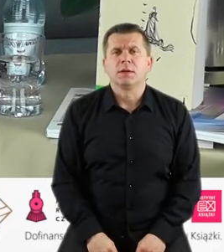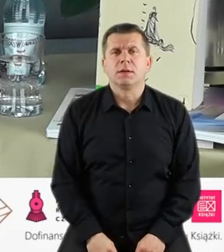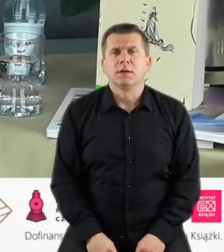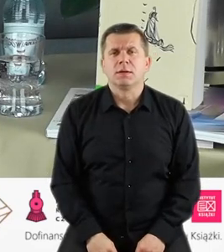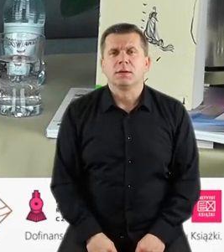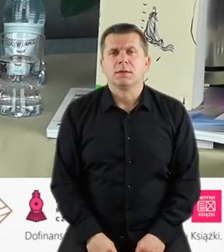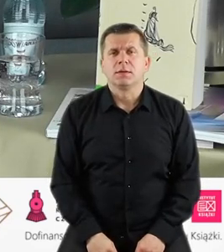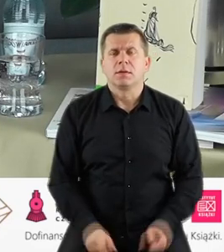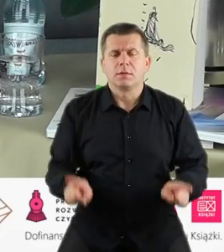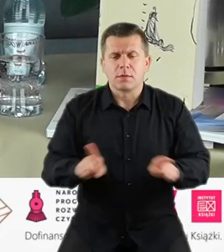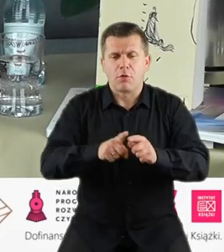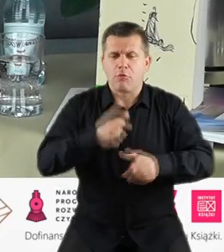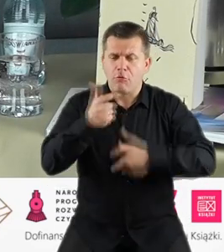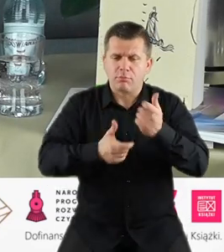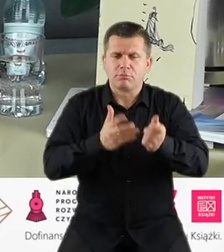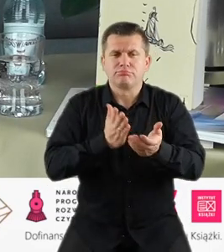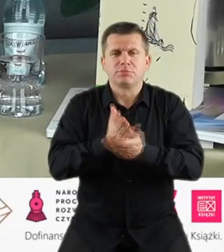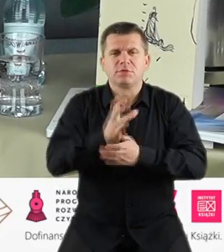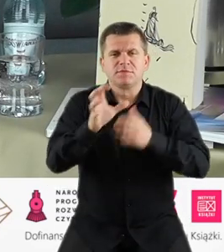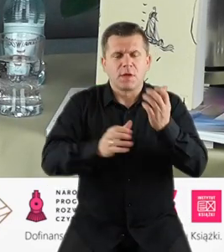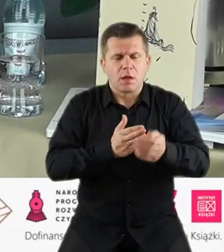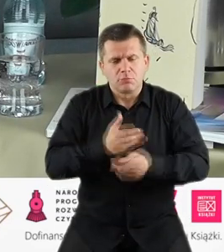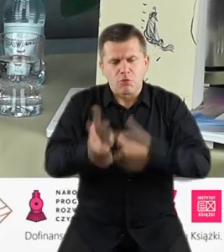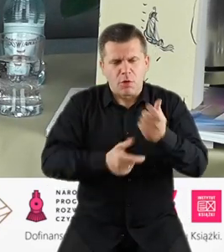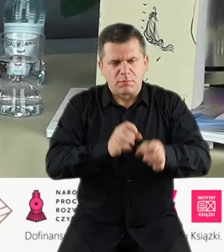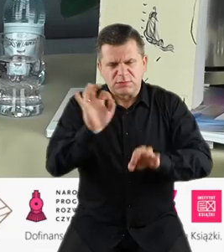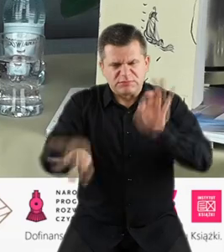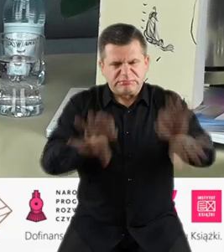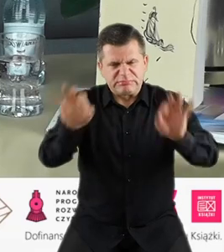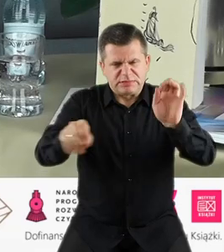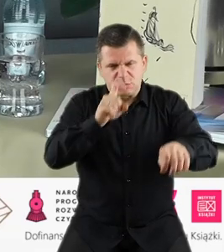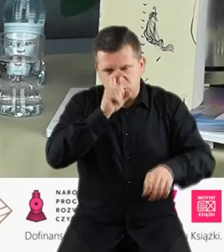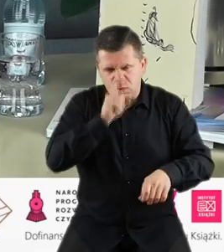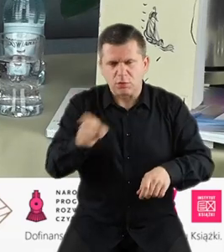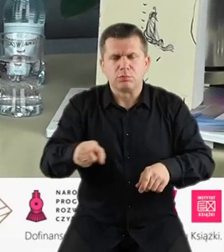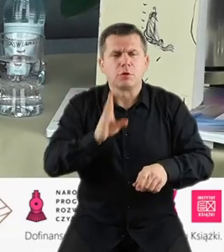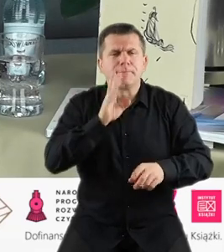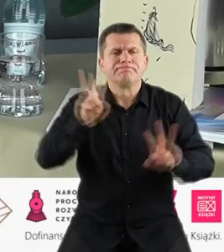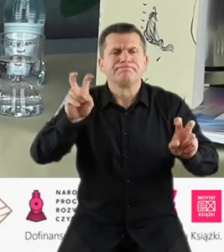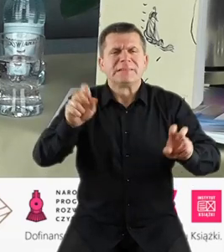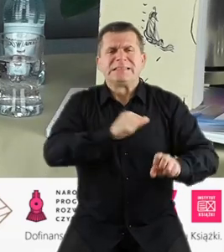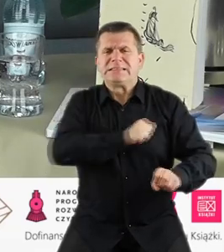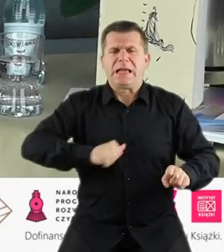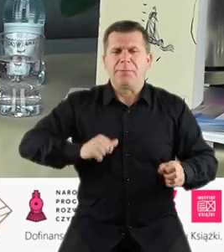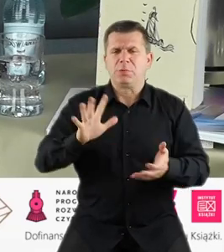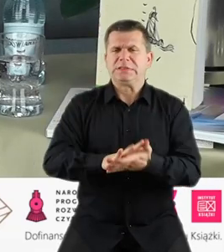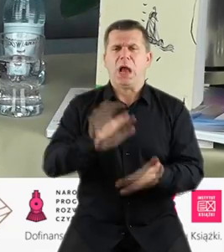też krocząc przez świat i czyniąc zło, zmierzają ku samozawładzie.